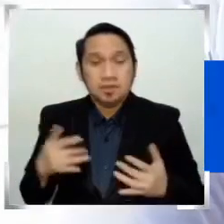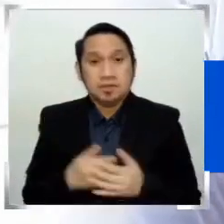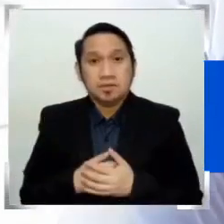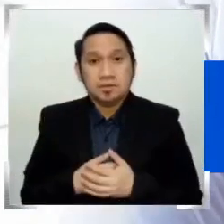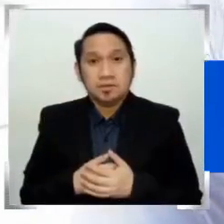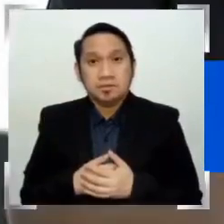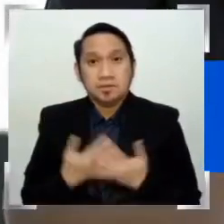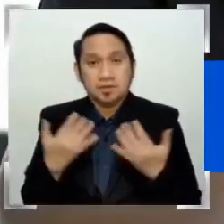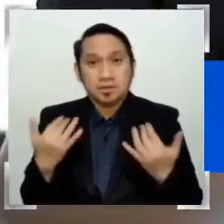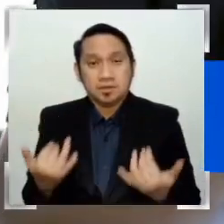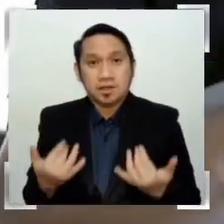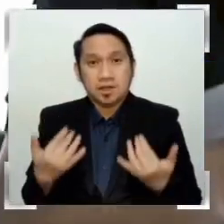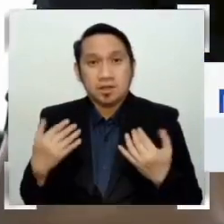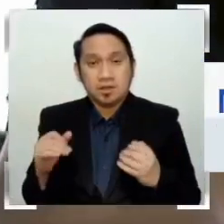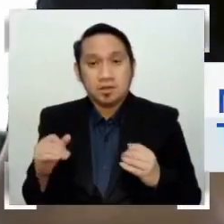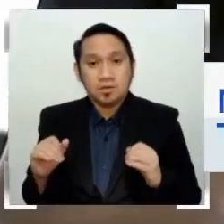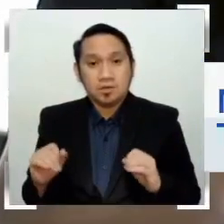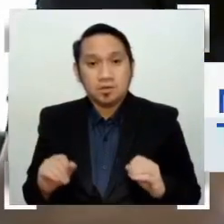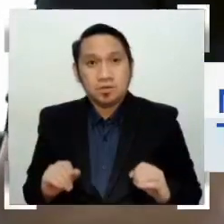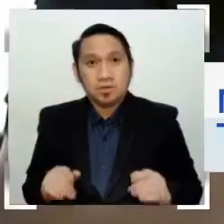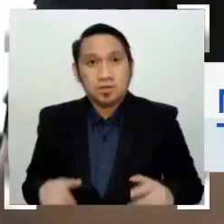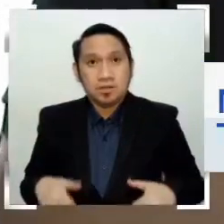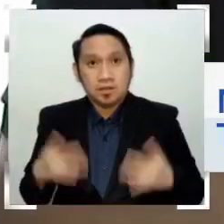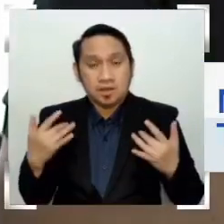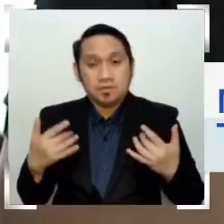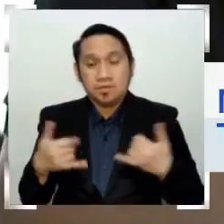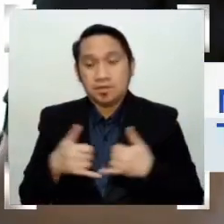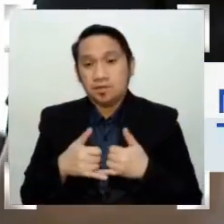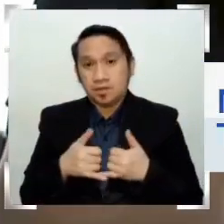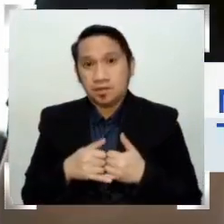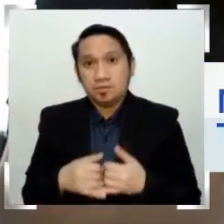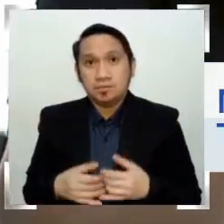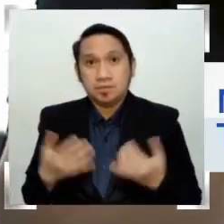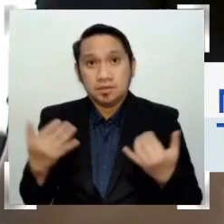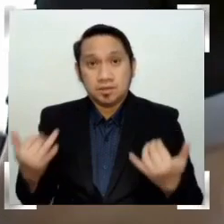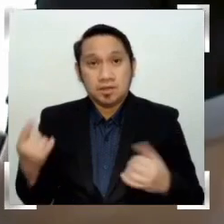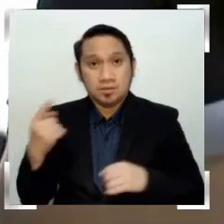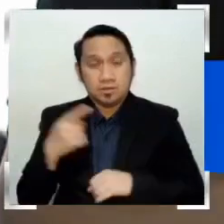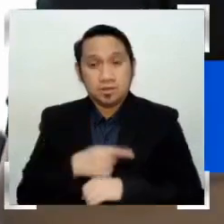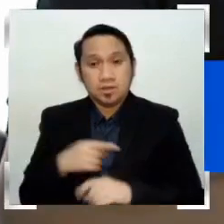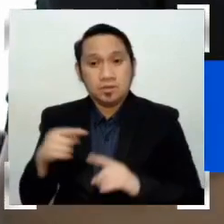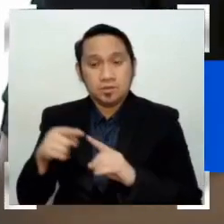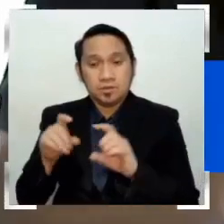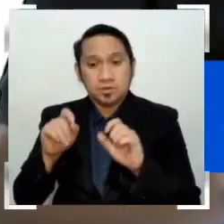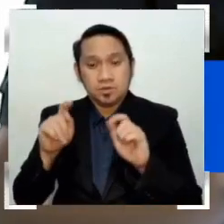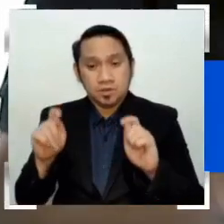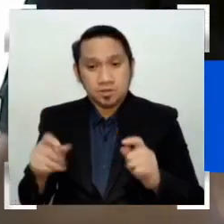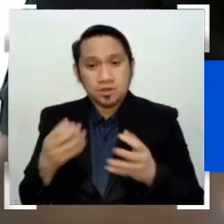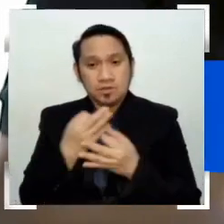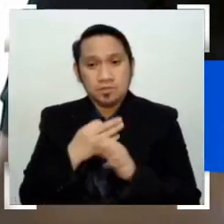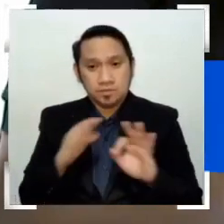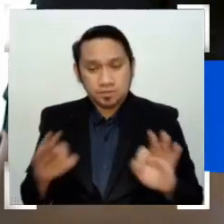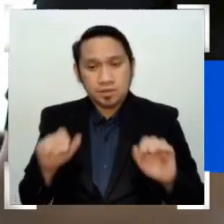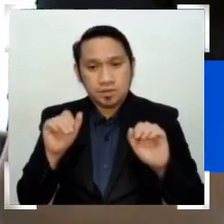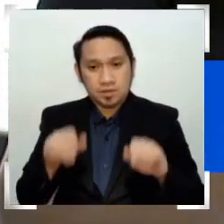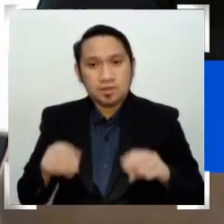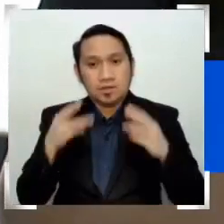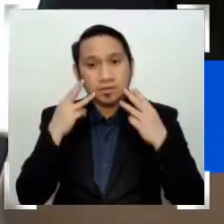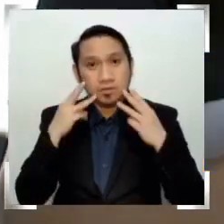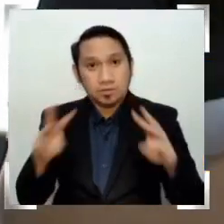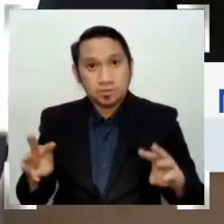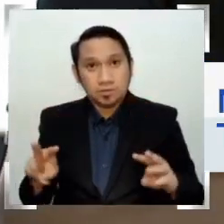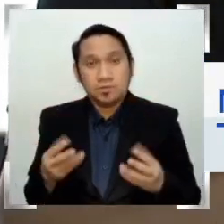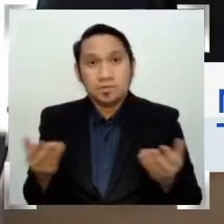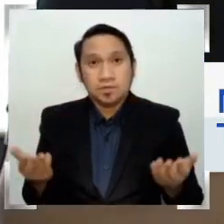mga games ngayon. Mula sa araw na ito hanggang sa araw ng Sabado, libreng mapapanood ang lahat ng laro ng NCAA Season